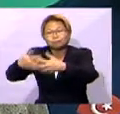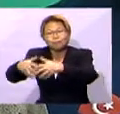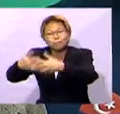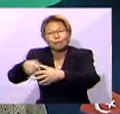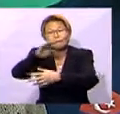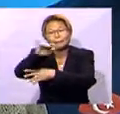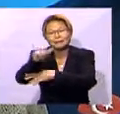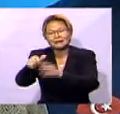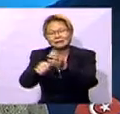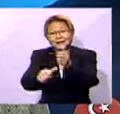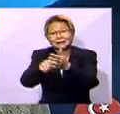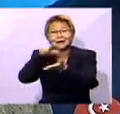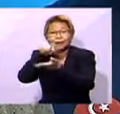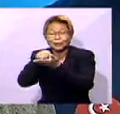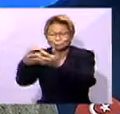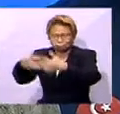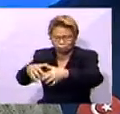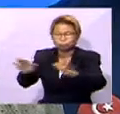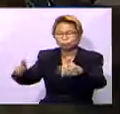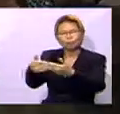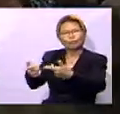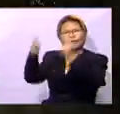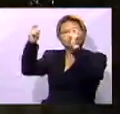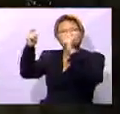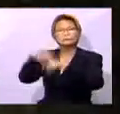baja tai ayam tu hendaklah ditutup serta-merta.